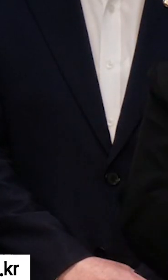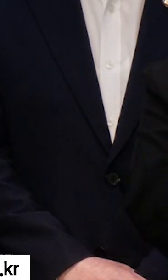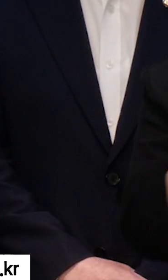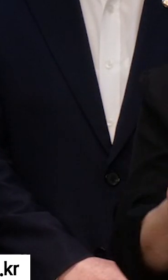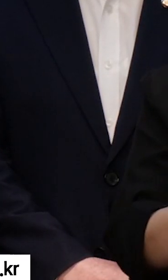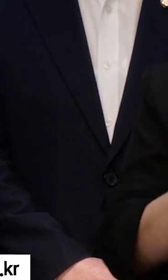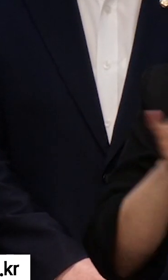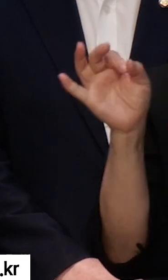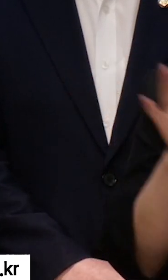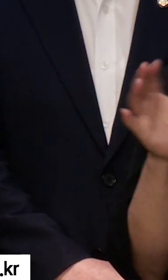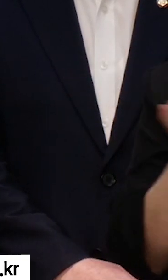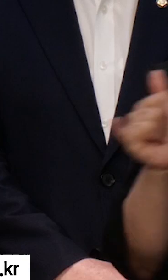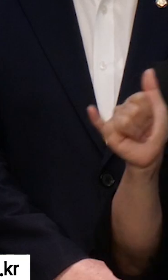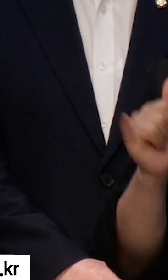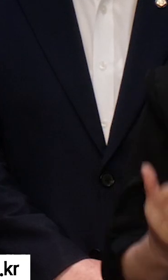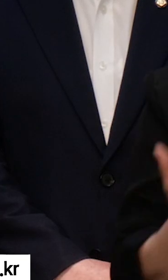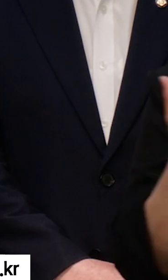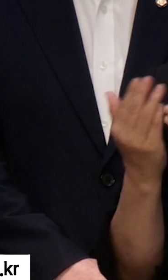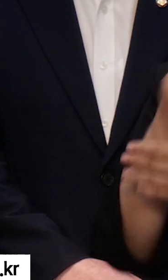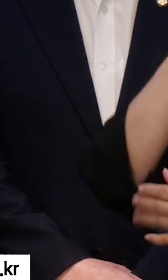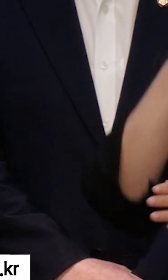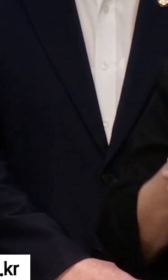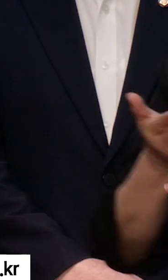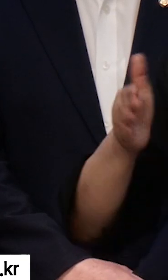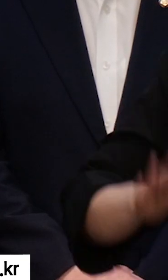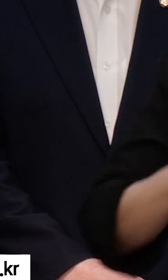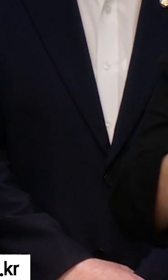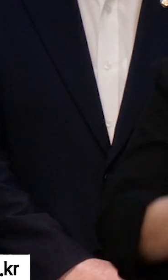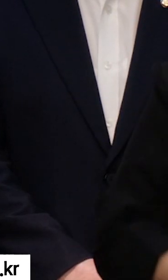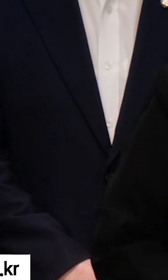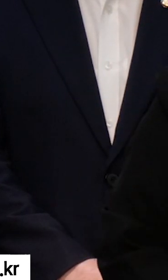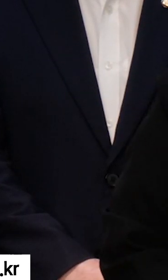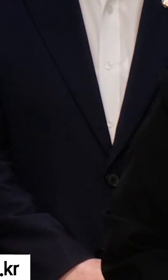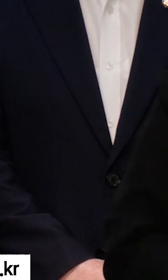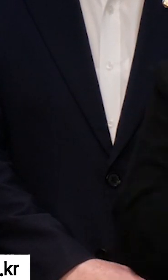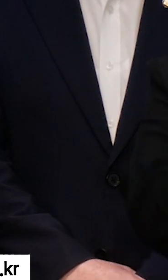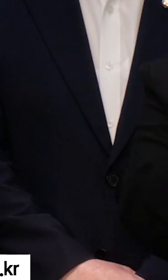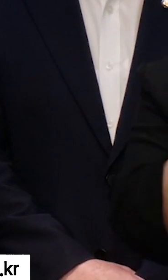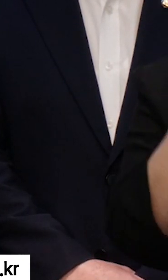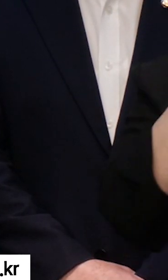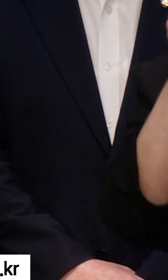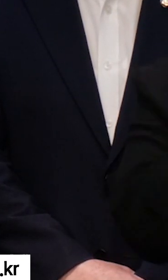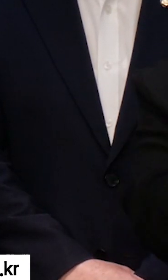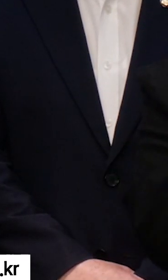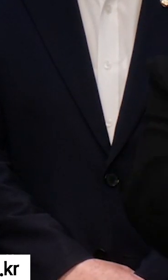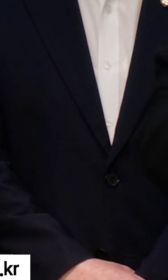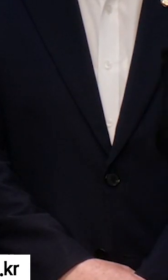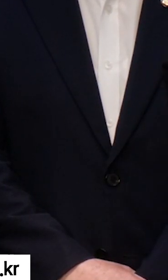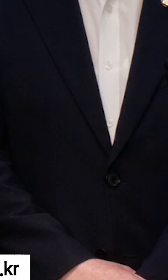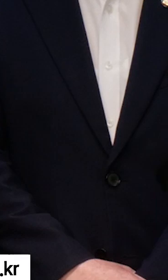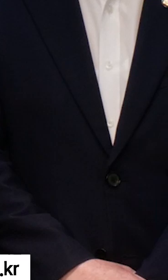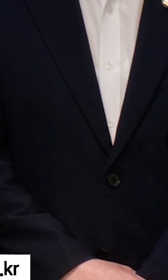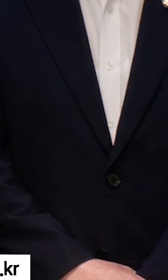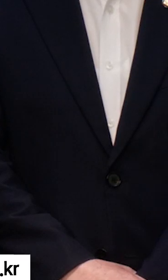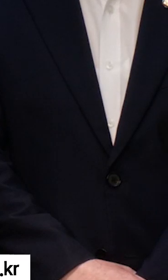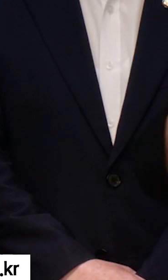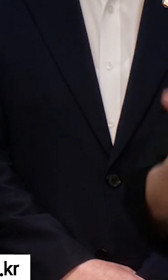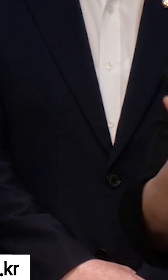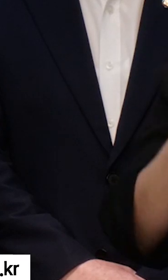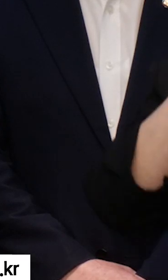실종자가 속출하고 있는 가운데 윤석열 대통령이 해외 순방 기간을 연장해